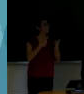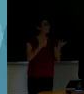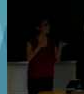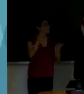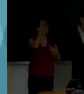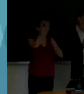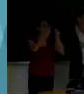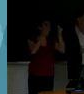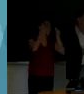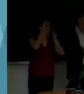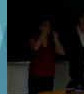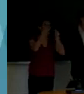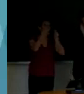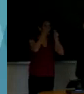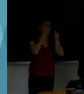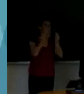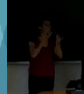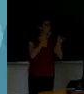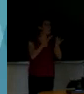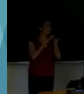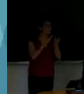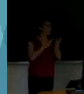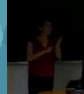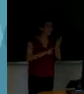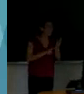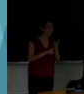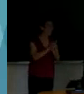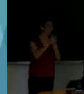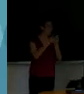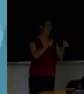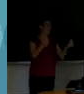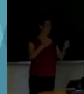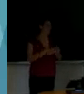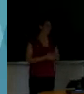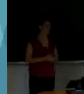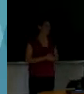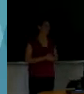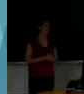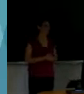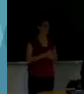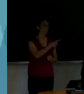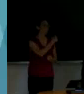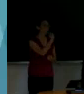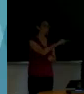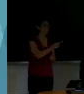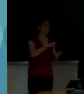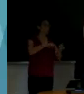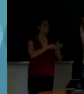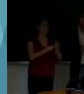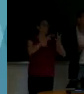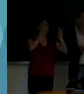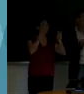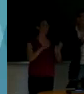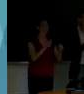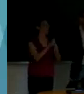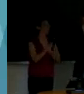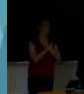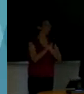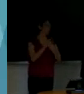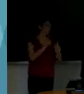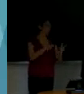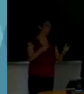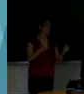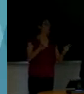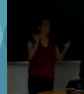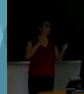il professor Campisi diceva, non esiste un ingegnere elettronico disoccupato, neanche un ingegnere meccanico. Chi finisce